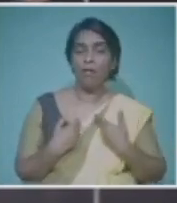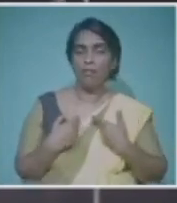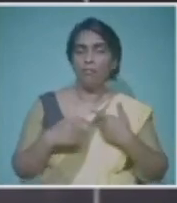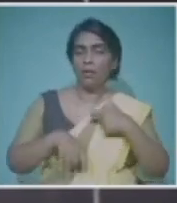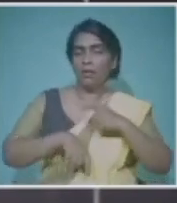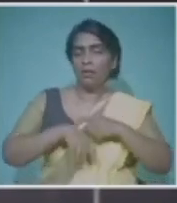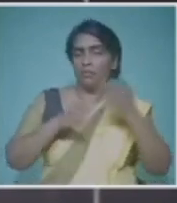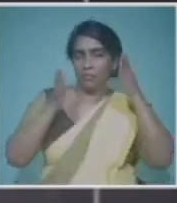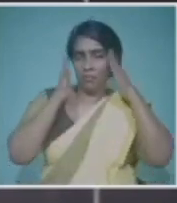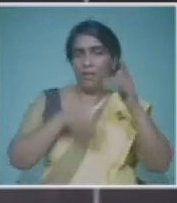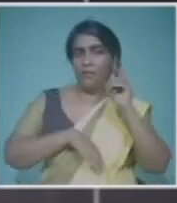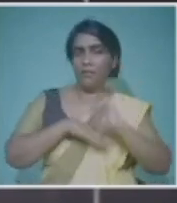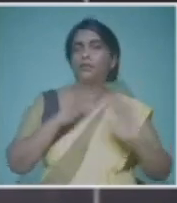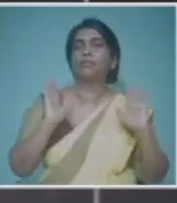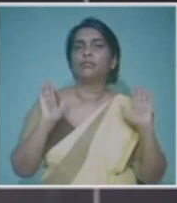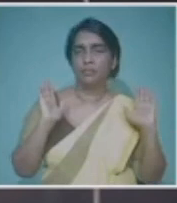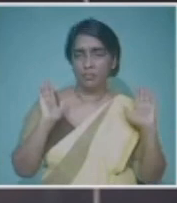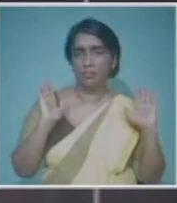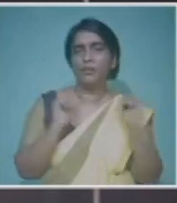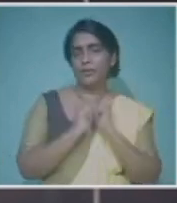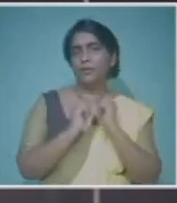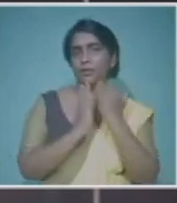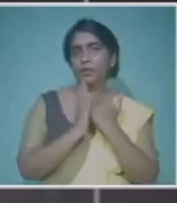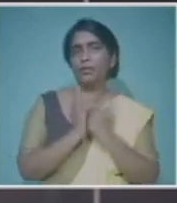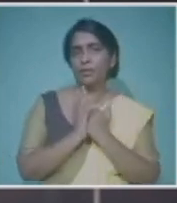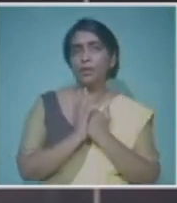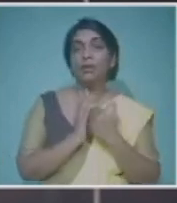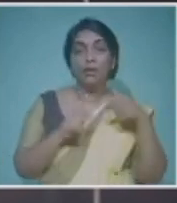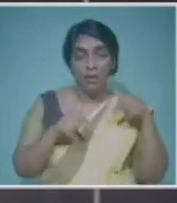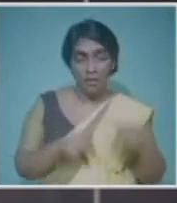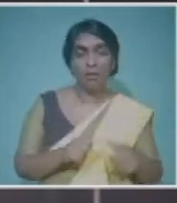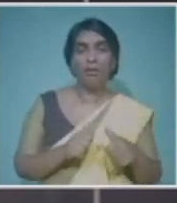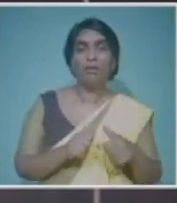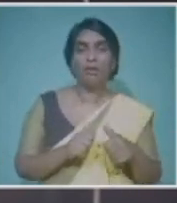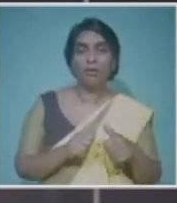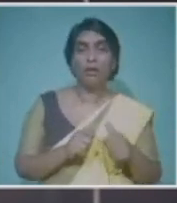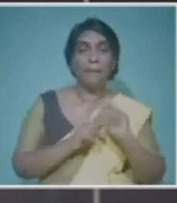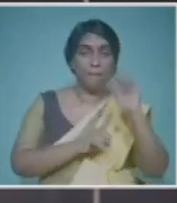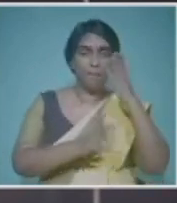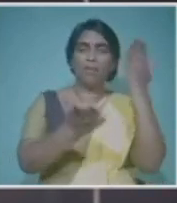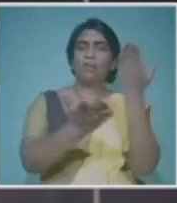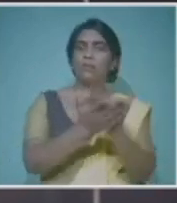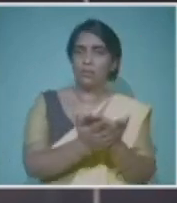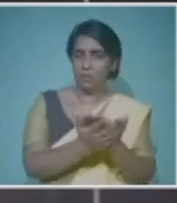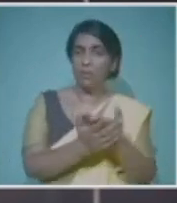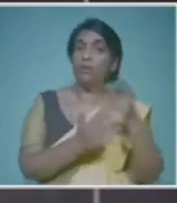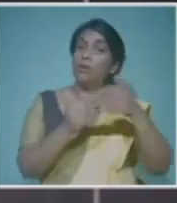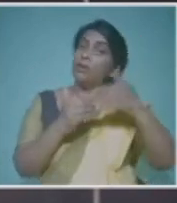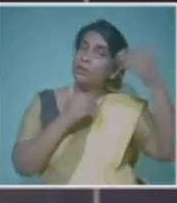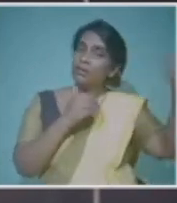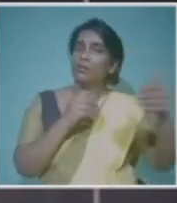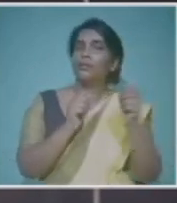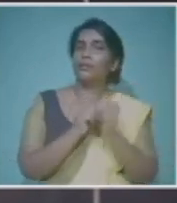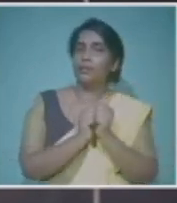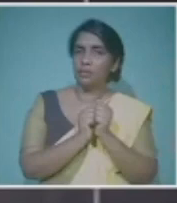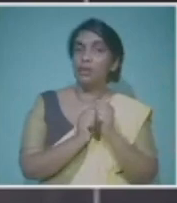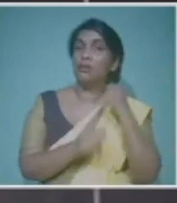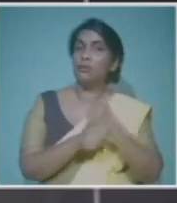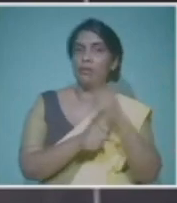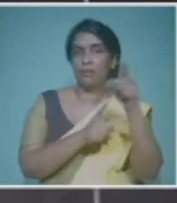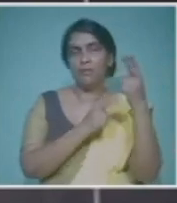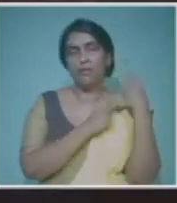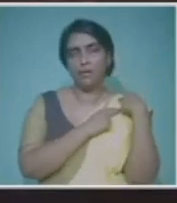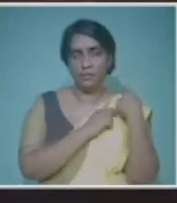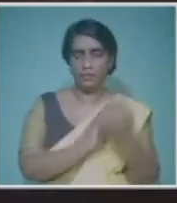සහිත කටයුත්තක් තමයි කරන්න පුළුවන්. ඒ නිසා අපි මේක සභාගත කරනවා. එතනින් එහාට රජයේ වගකීම.